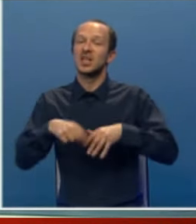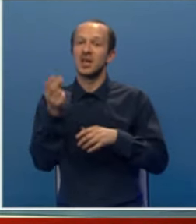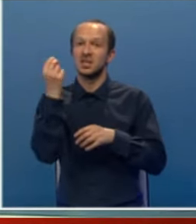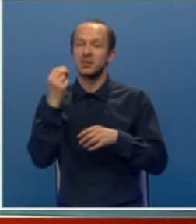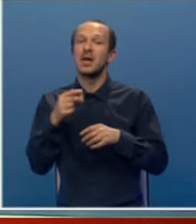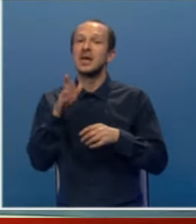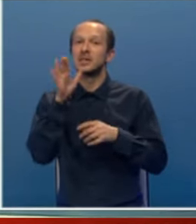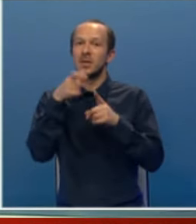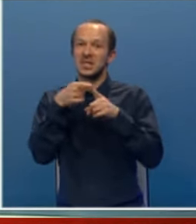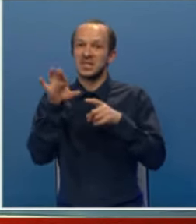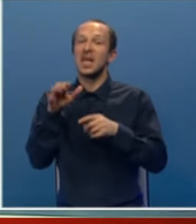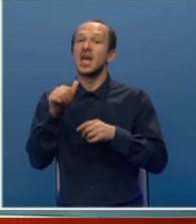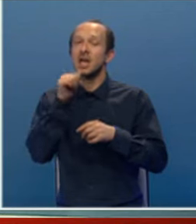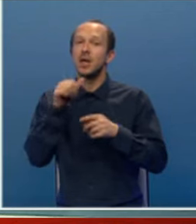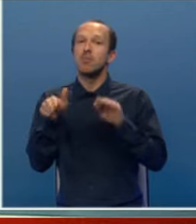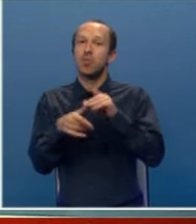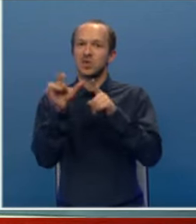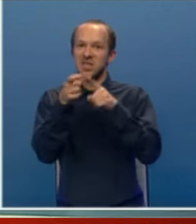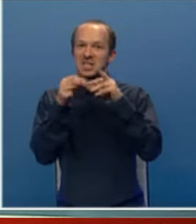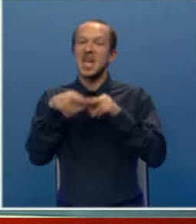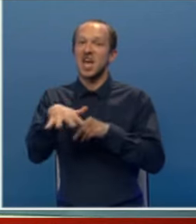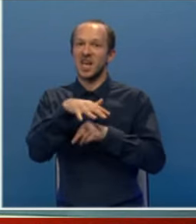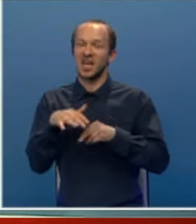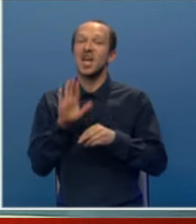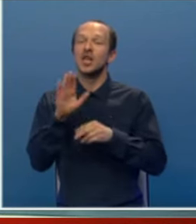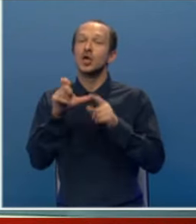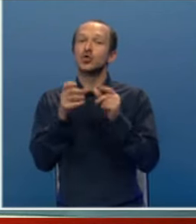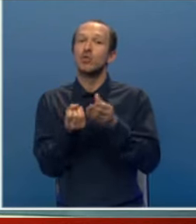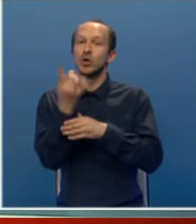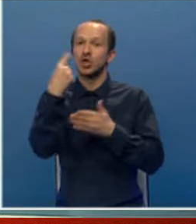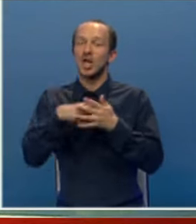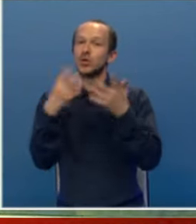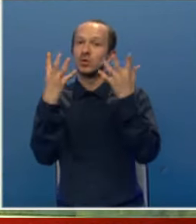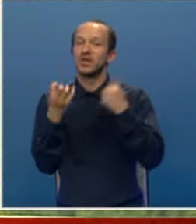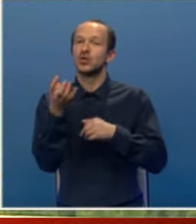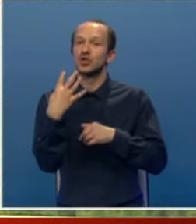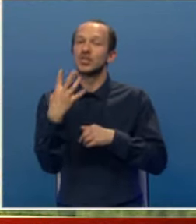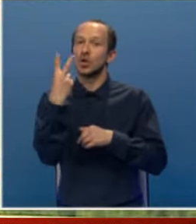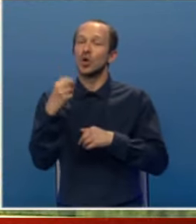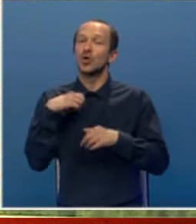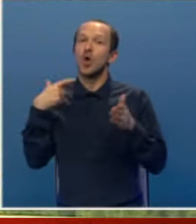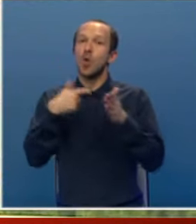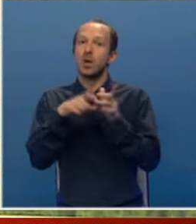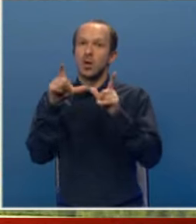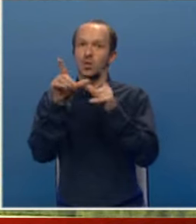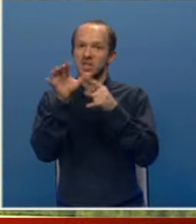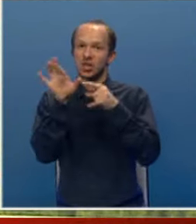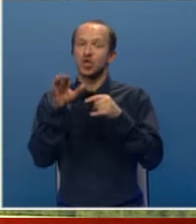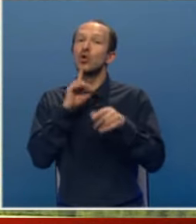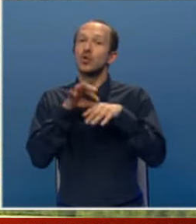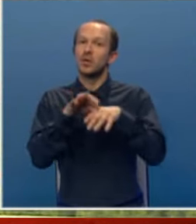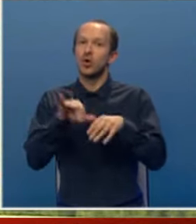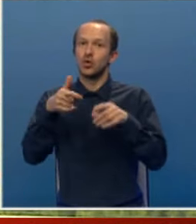Srba Sarajevsko-Romanijske i Podrinjske regije. Njih su u proljeće 1942. ubile ustaše